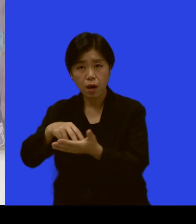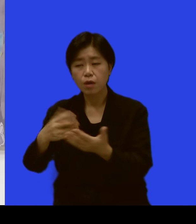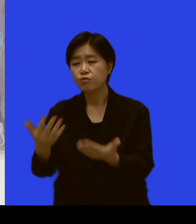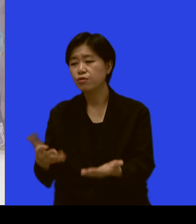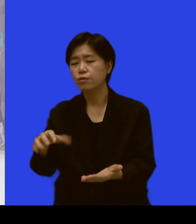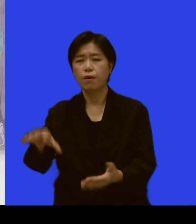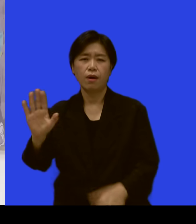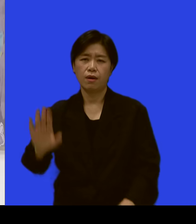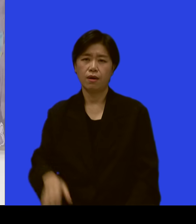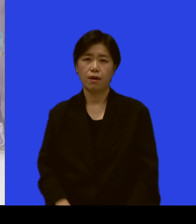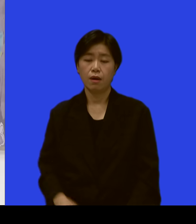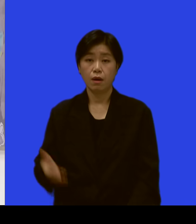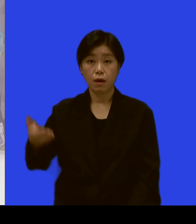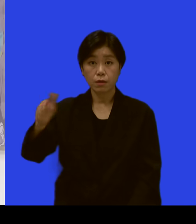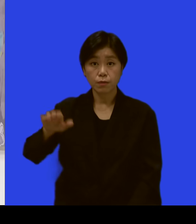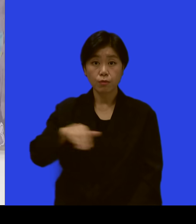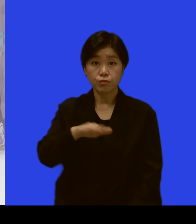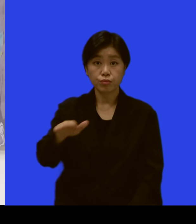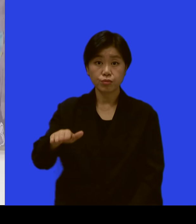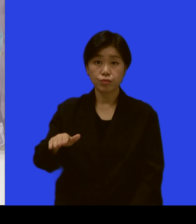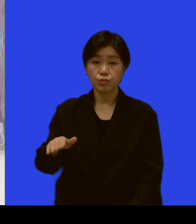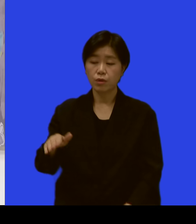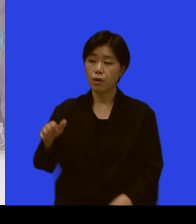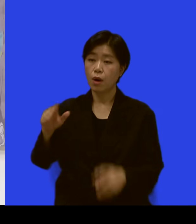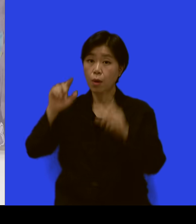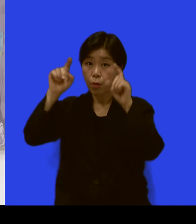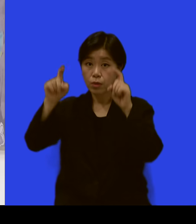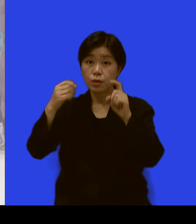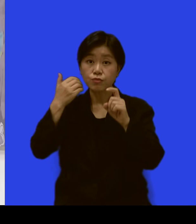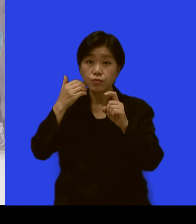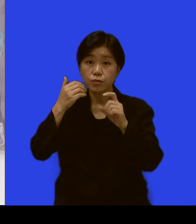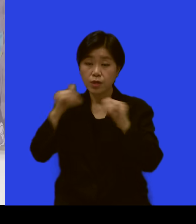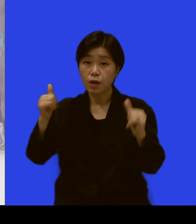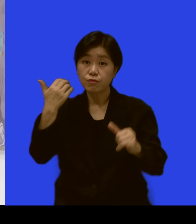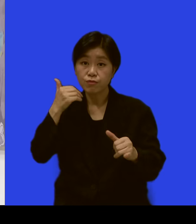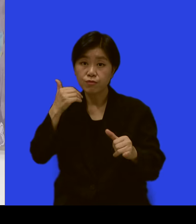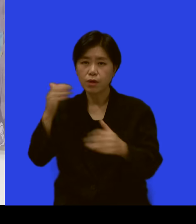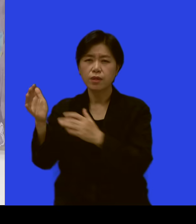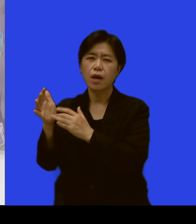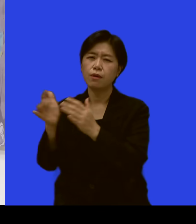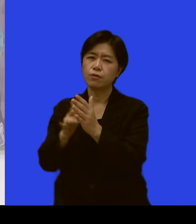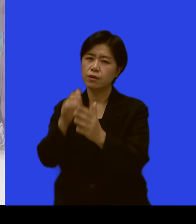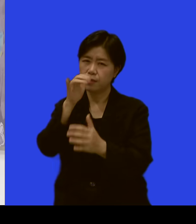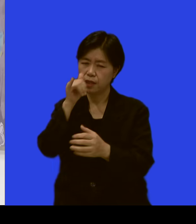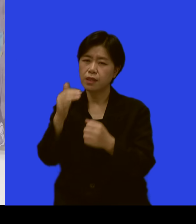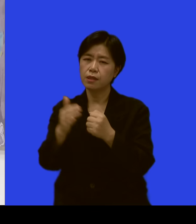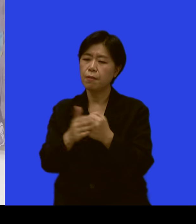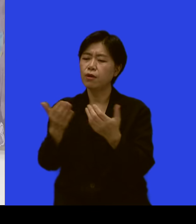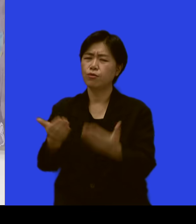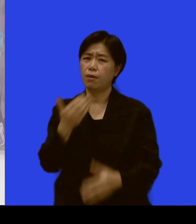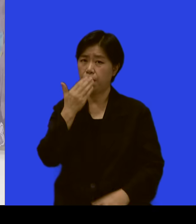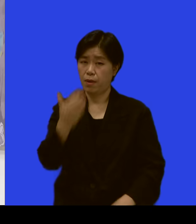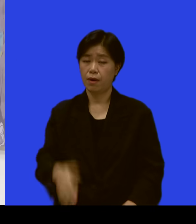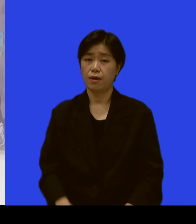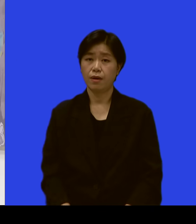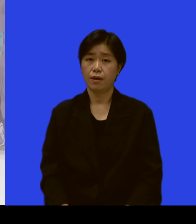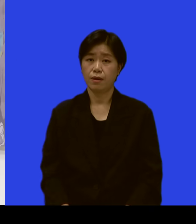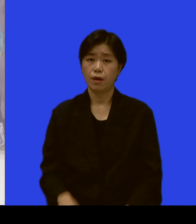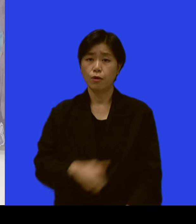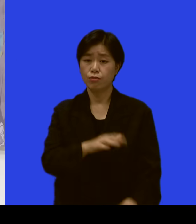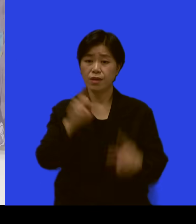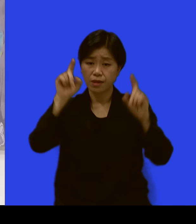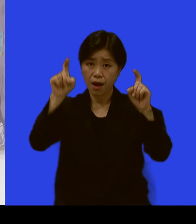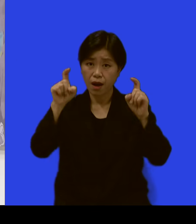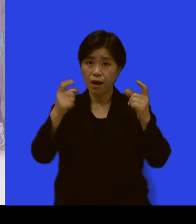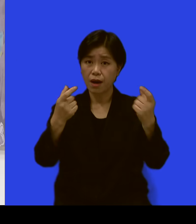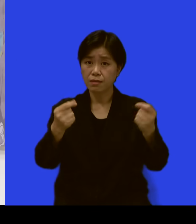우리는 사망의 음침한 골짜기 갈 때만 하나님의 뜻을 구하니까 예. 이게 잘 풀리기 시작하면서 더 그러니까 기도를